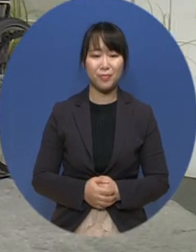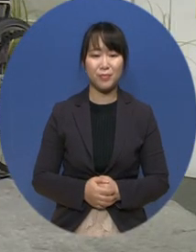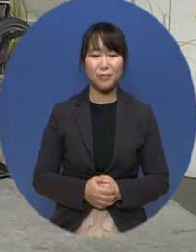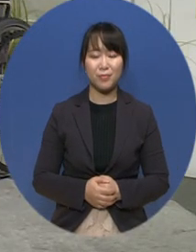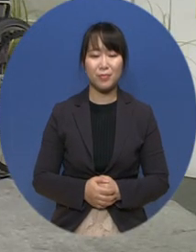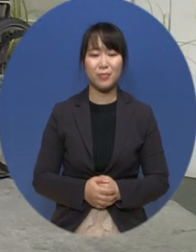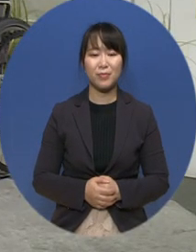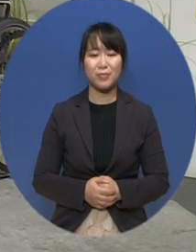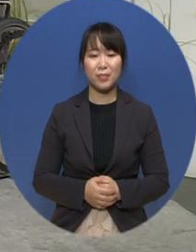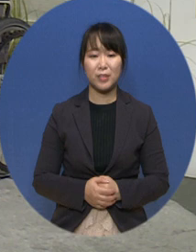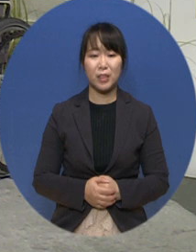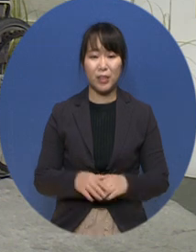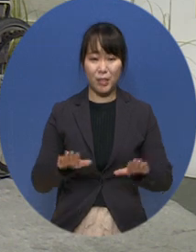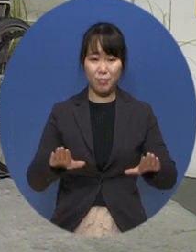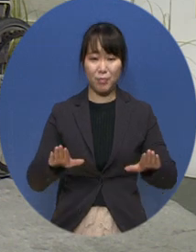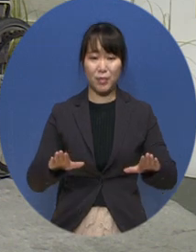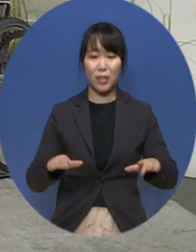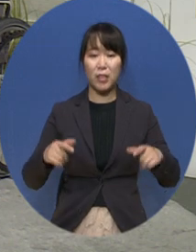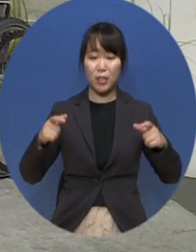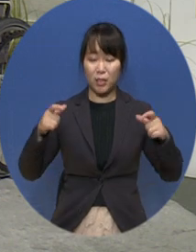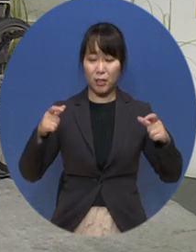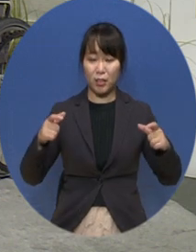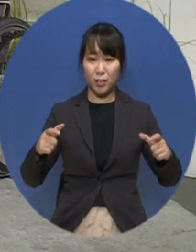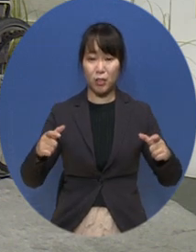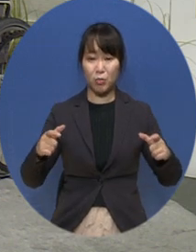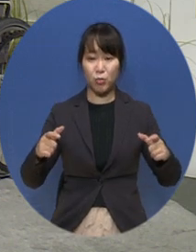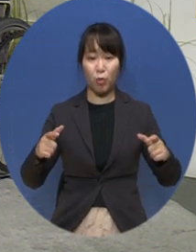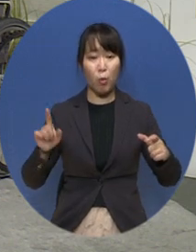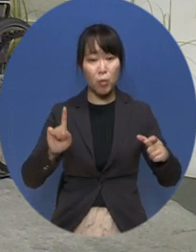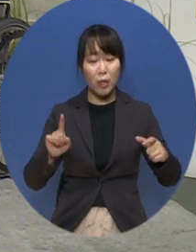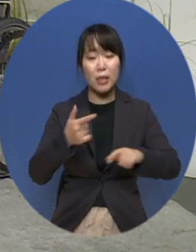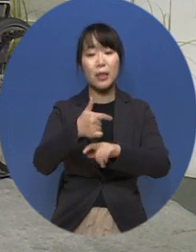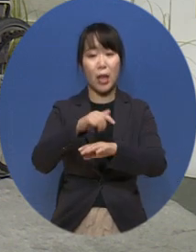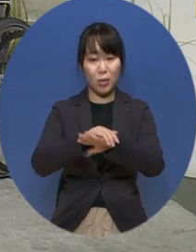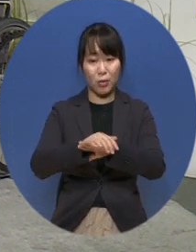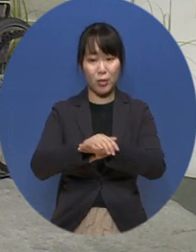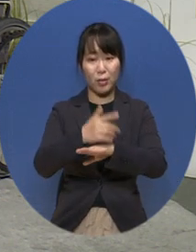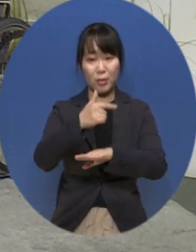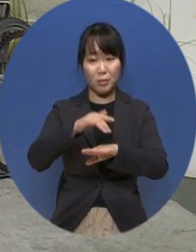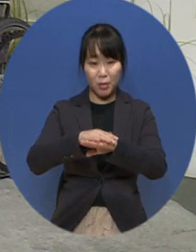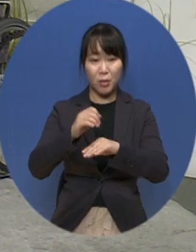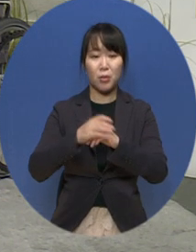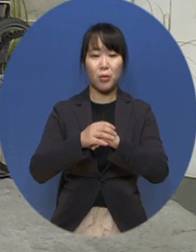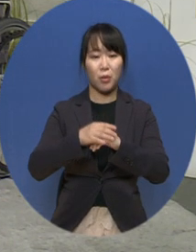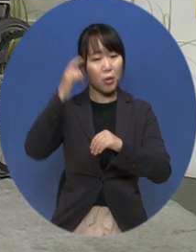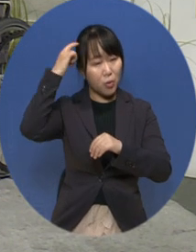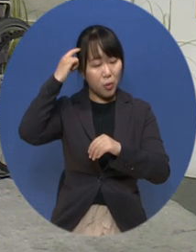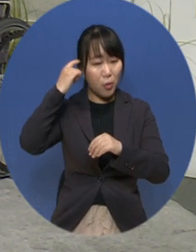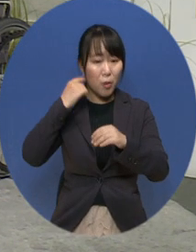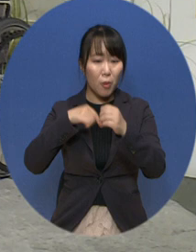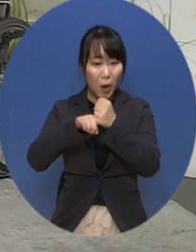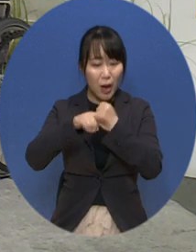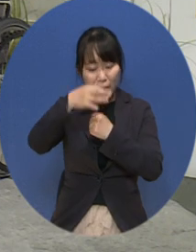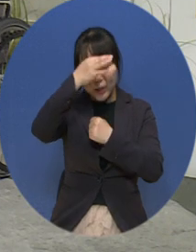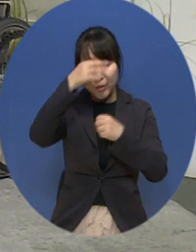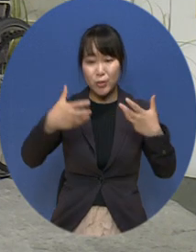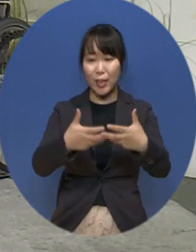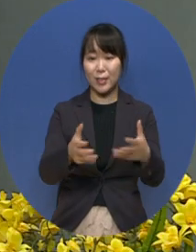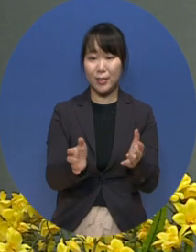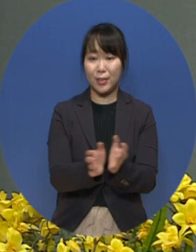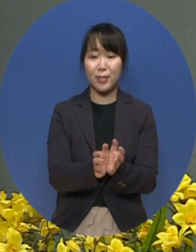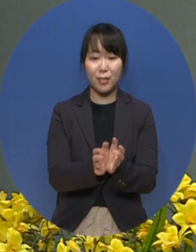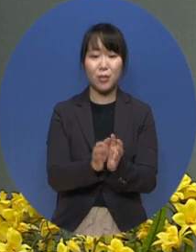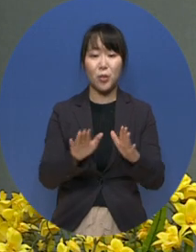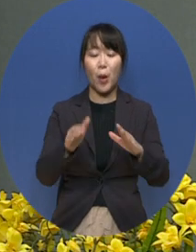예 자 그러면 자원 지금 또 이제 지역구가 태전 안쪽이 잔해가 과학 기술 단지 인데 이번에